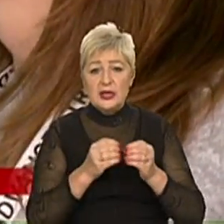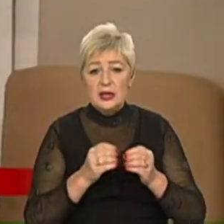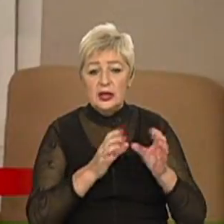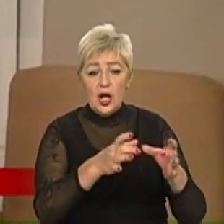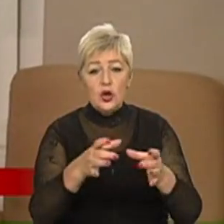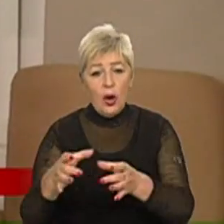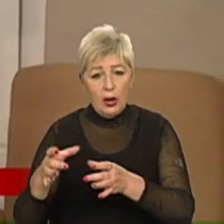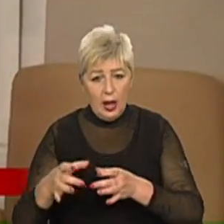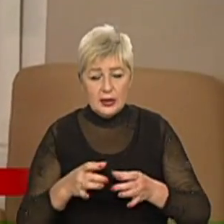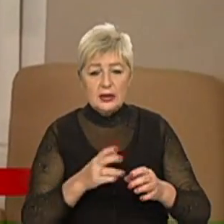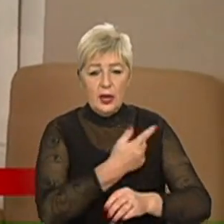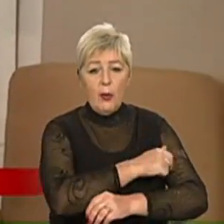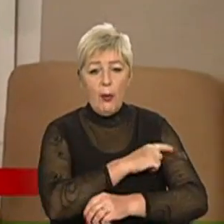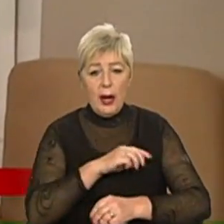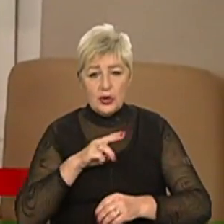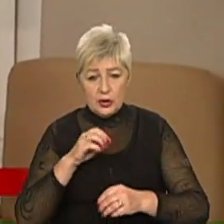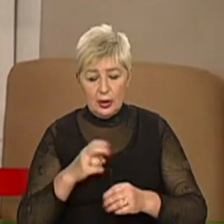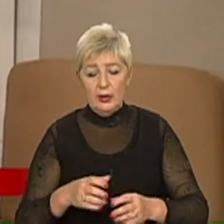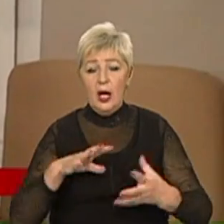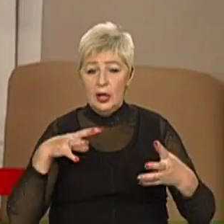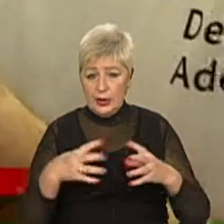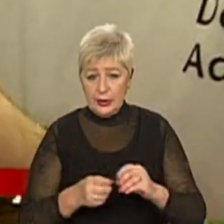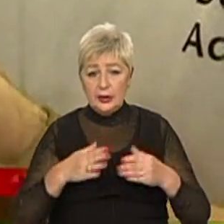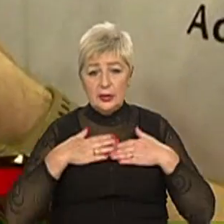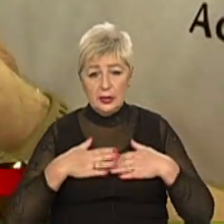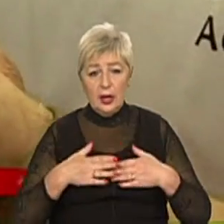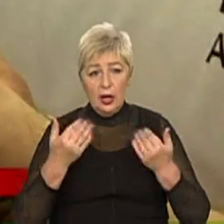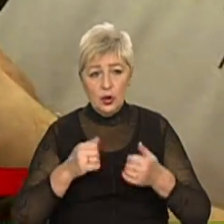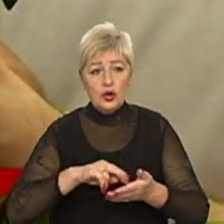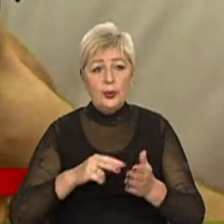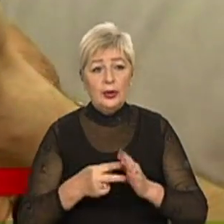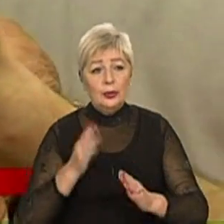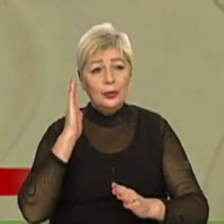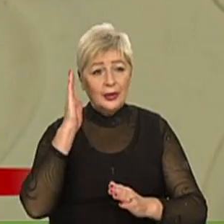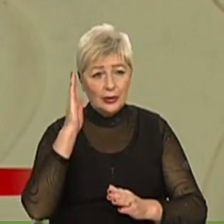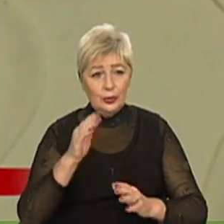Мечникова. Організатори результатами задоволені та вже планують наступний тренінг.